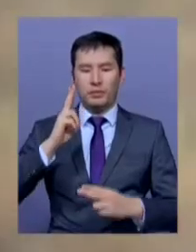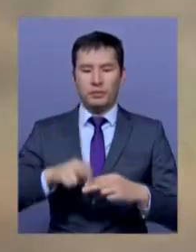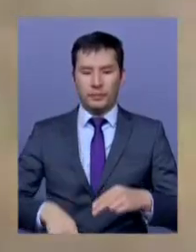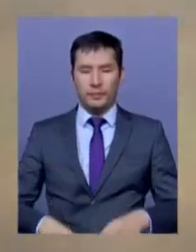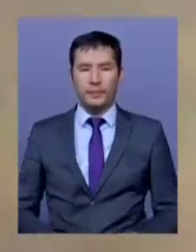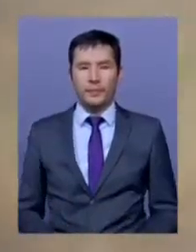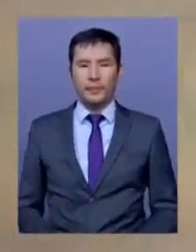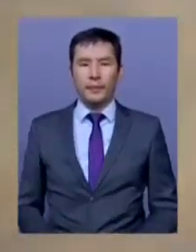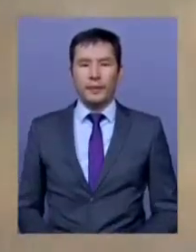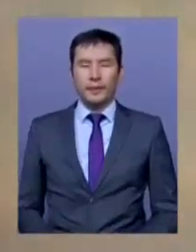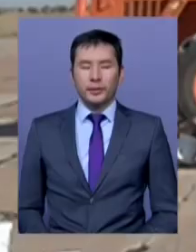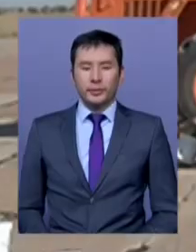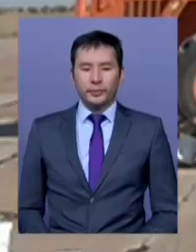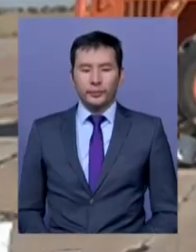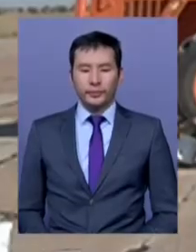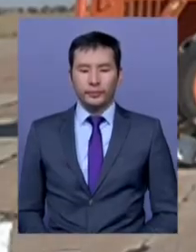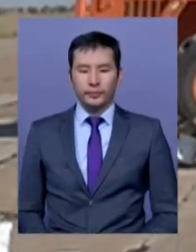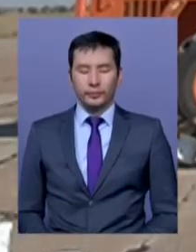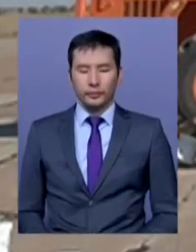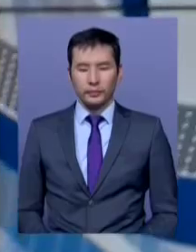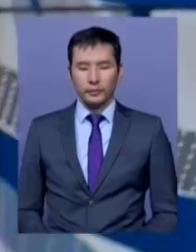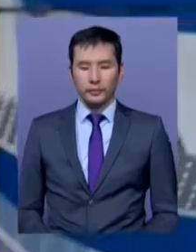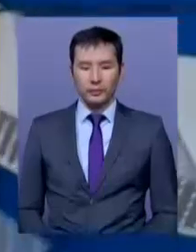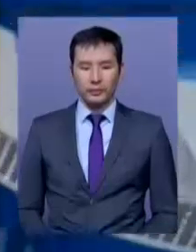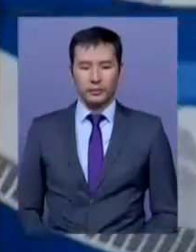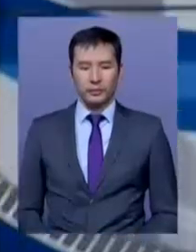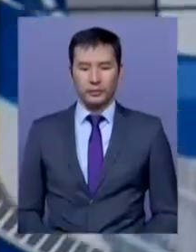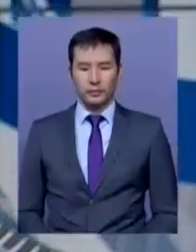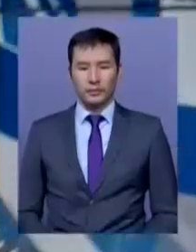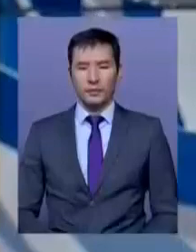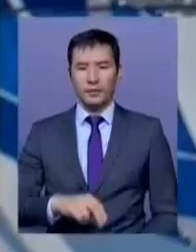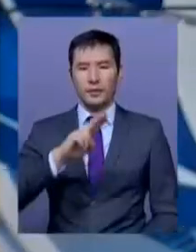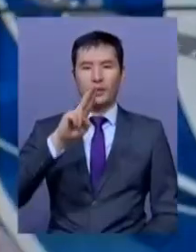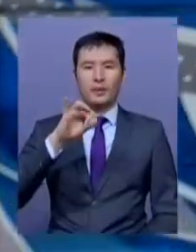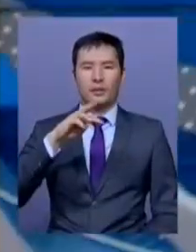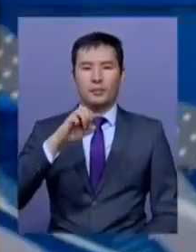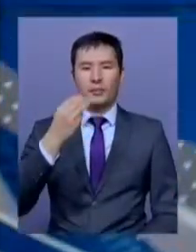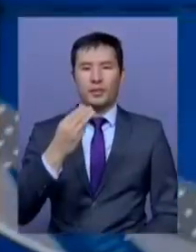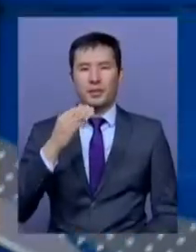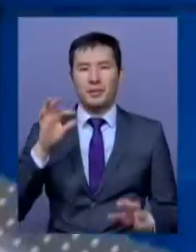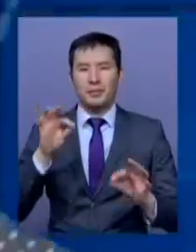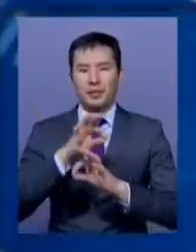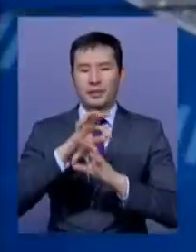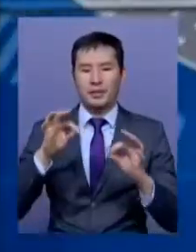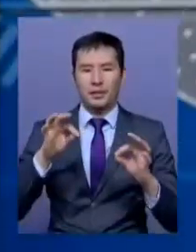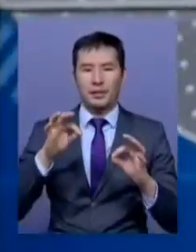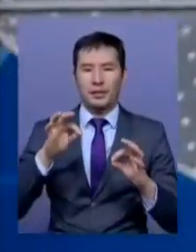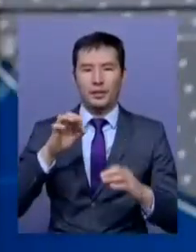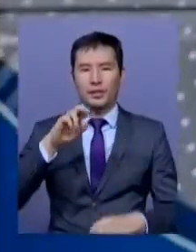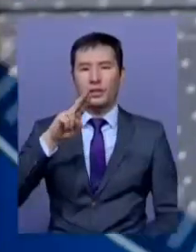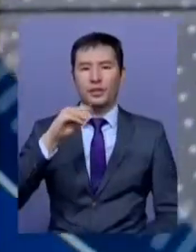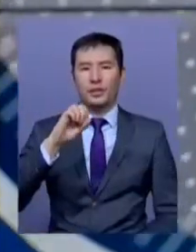Аяулым Көлжігіт, Елқынжан Әшімжанов, Алматы телеарнасы. Димаш Құдайберген Джеки Чанның жаңа фильміне саундтрек